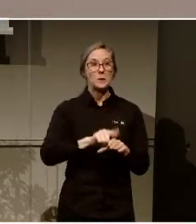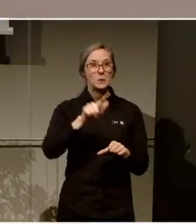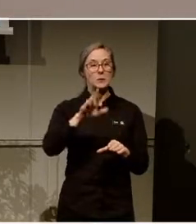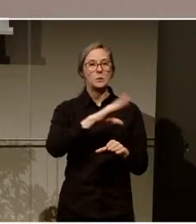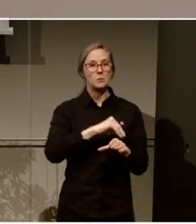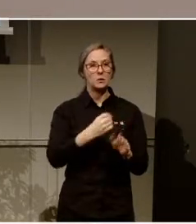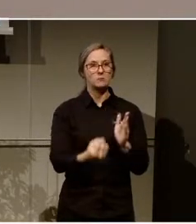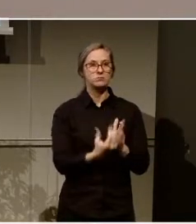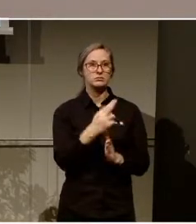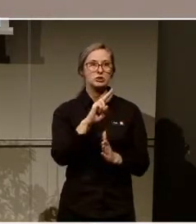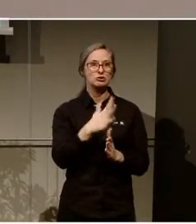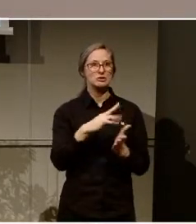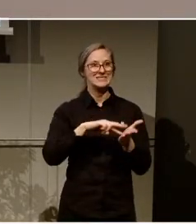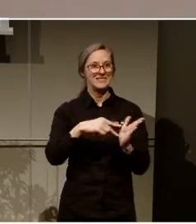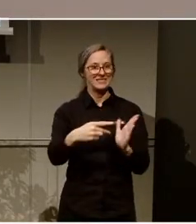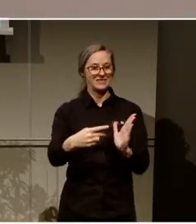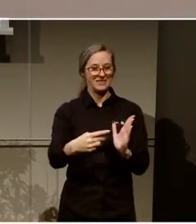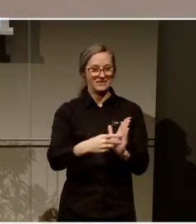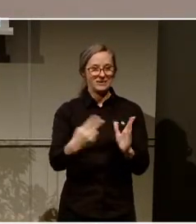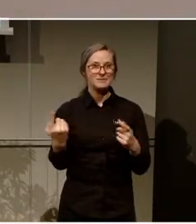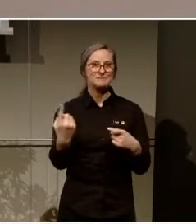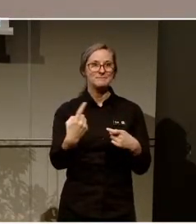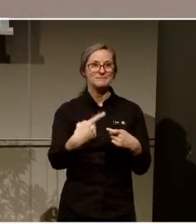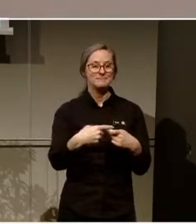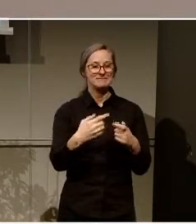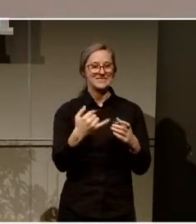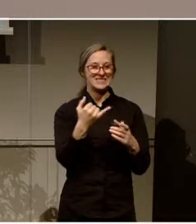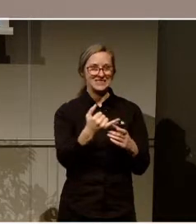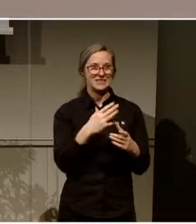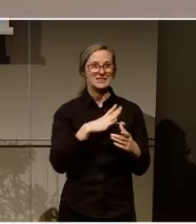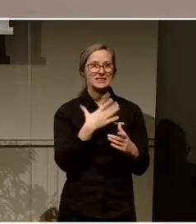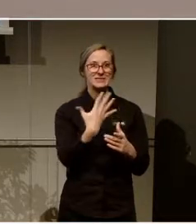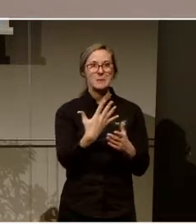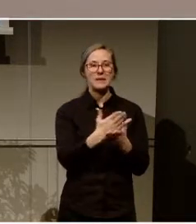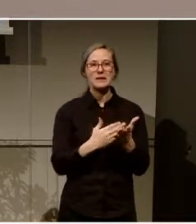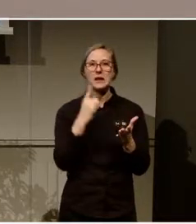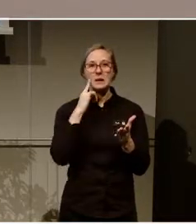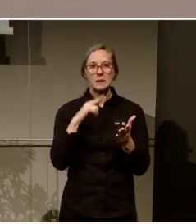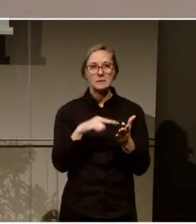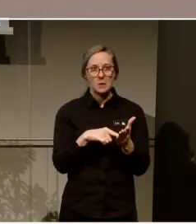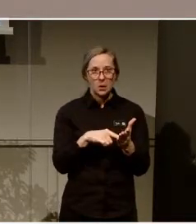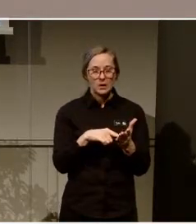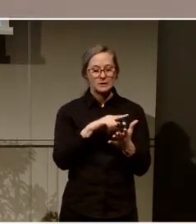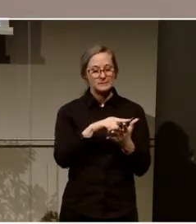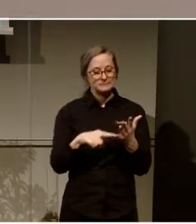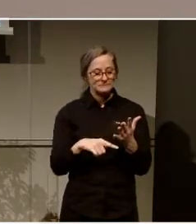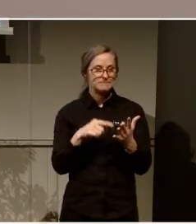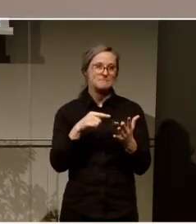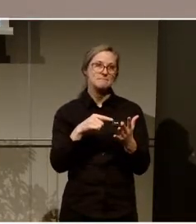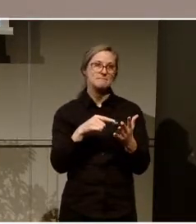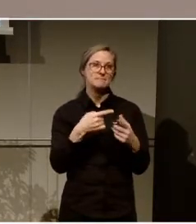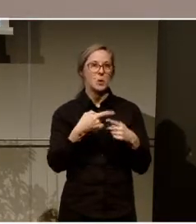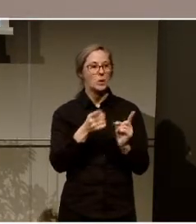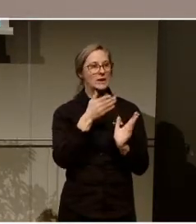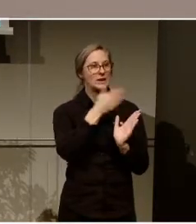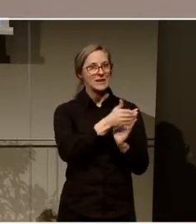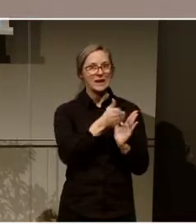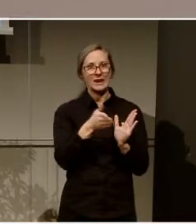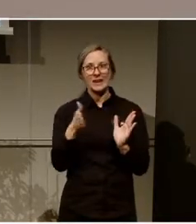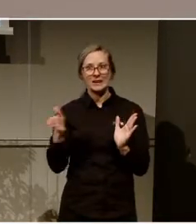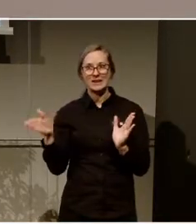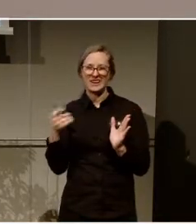en ny strategi med fem delmål som pekar ut en riktning som ni säkert